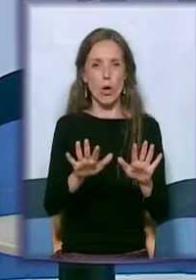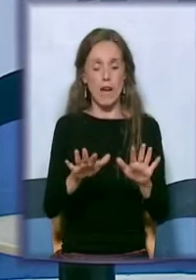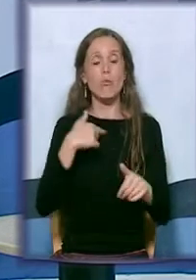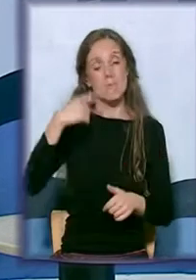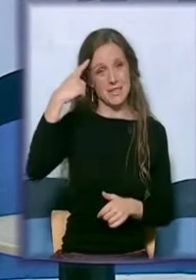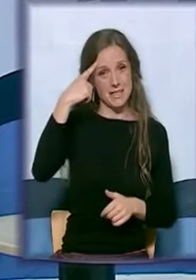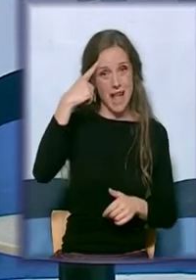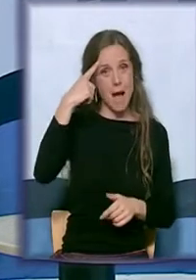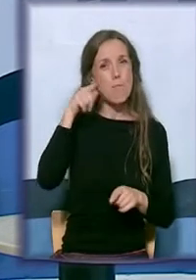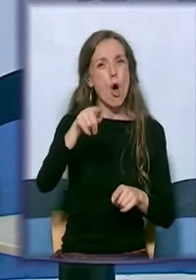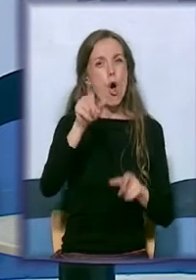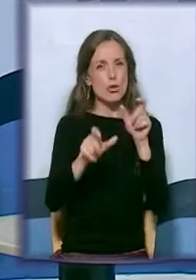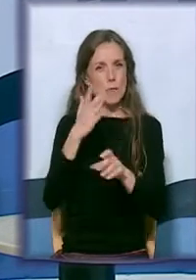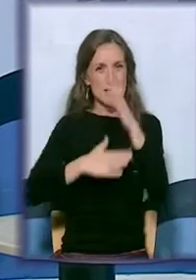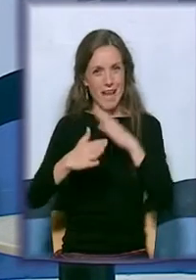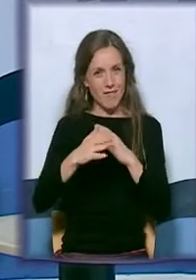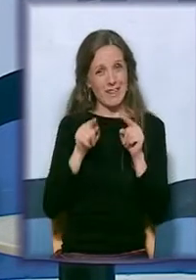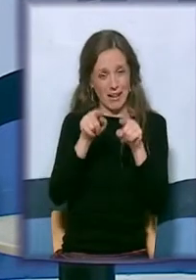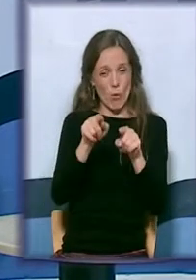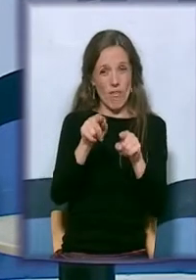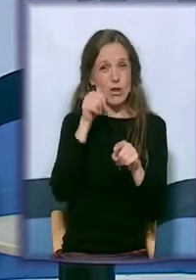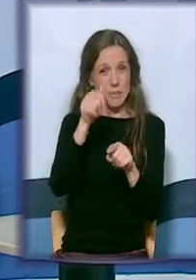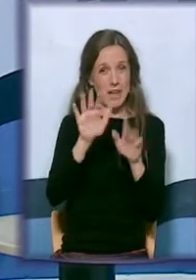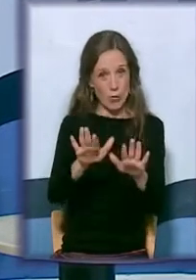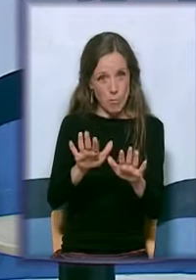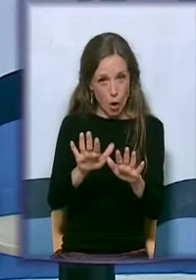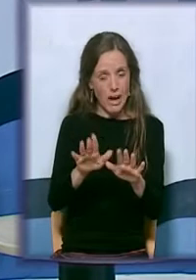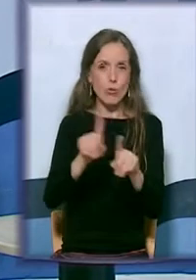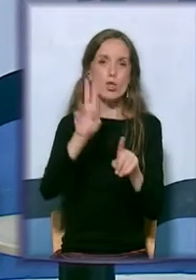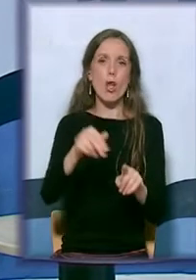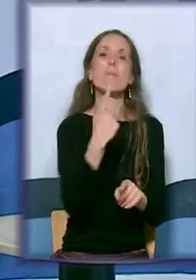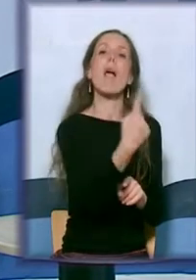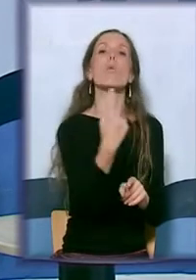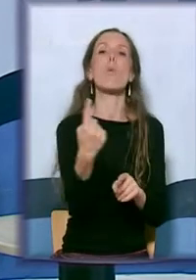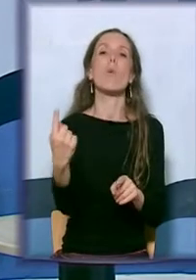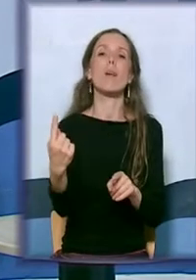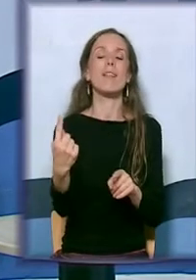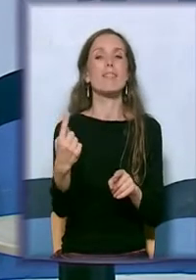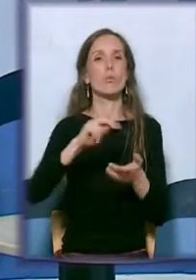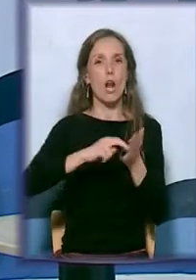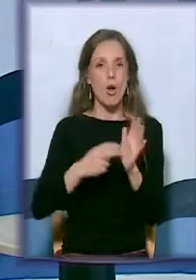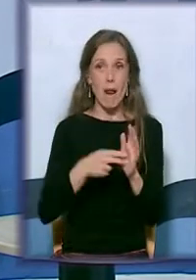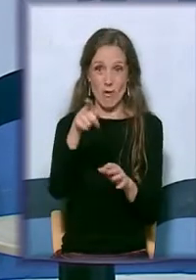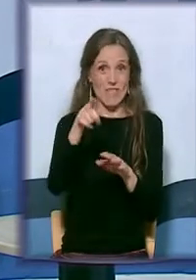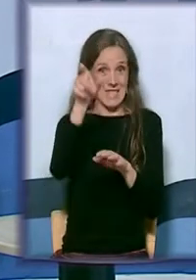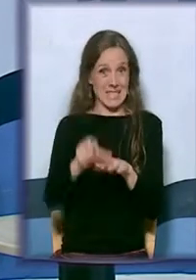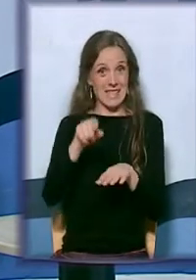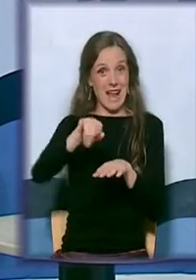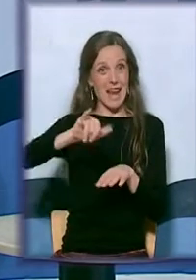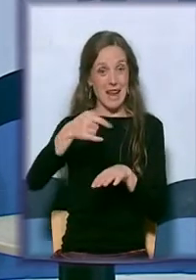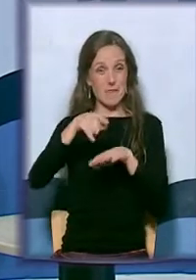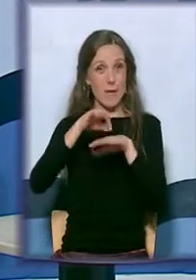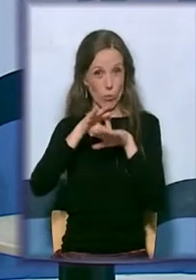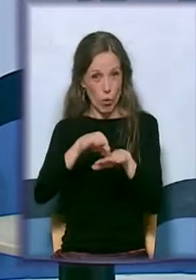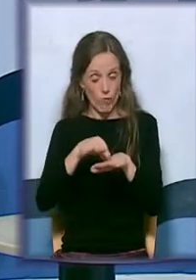imaju individualno planove, ali kako to izgleda za vas, vi ste rukovodilac, kako to izgleda kada dođete, kada se sretnete, svaki dan ima